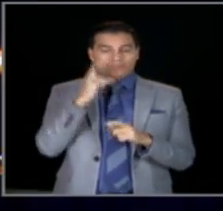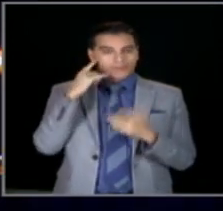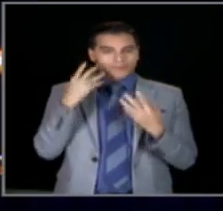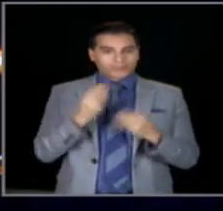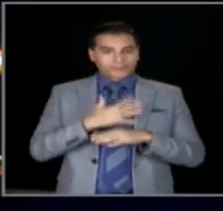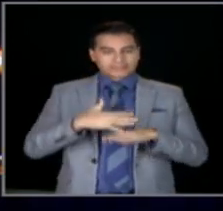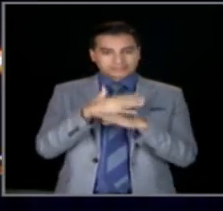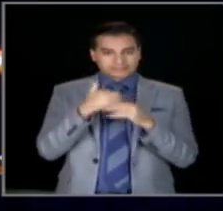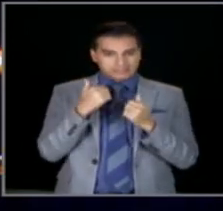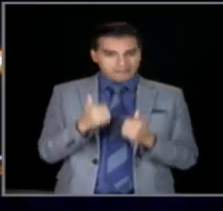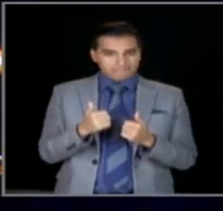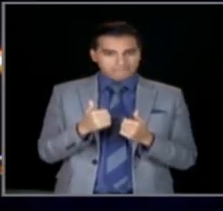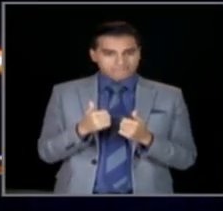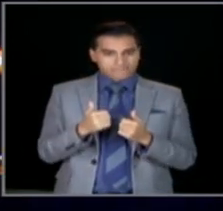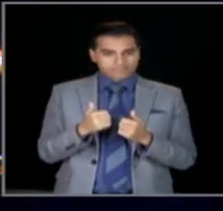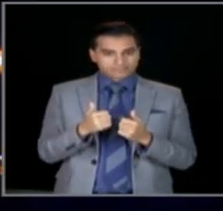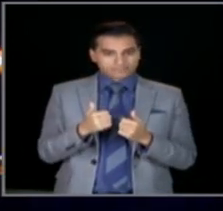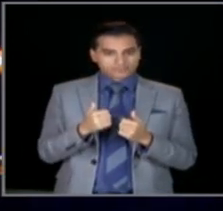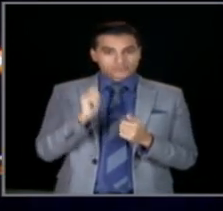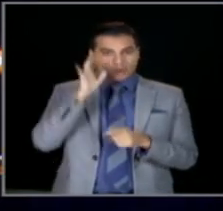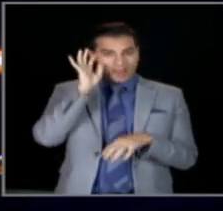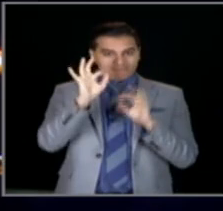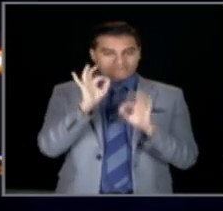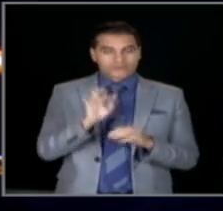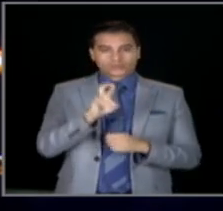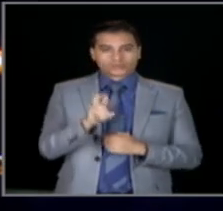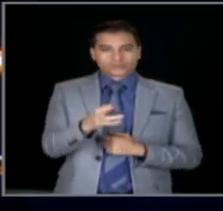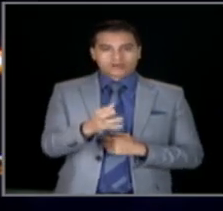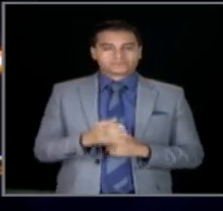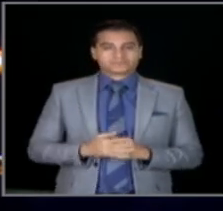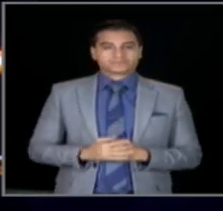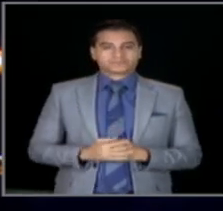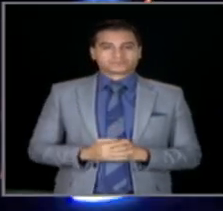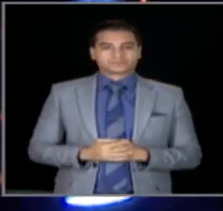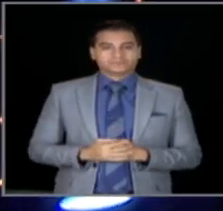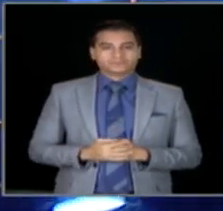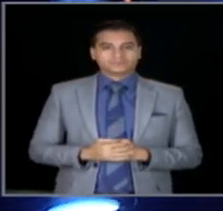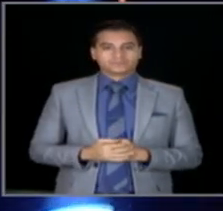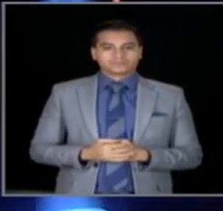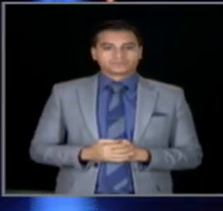كام ثانية مش أكتر. سرعة البديهة، والسؤال هو: